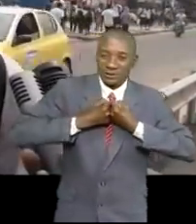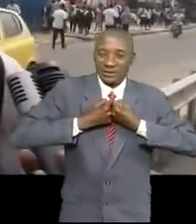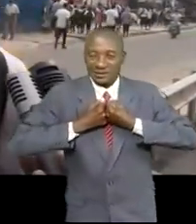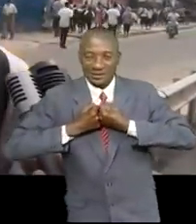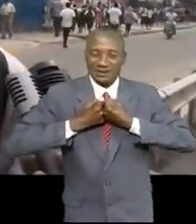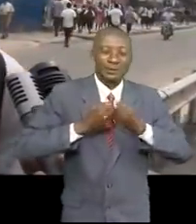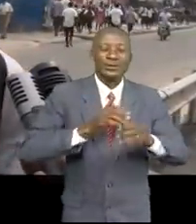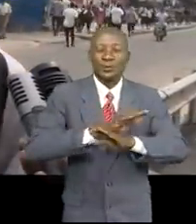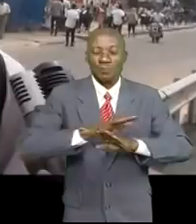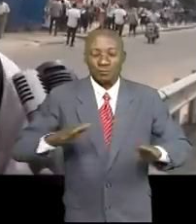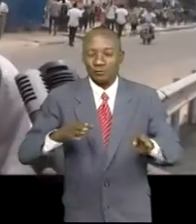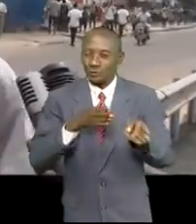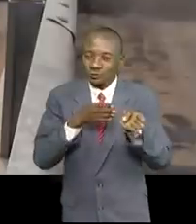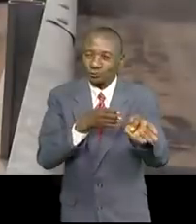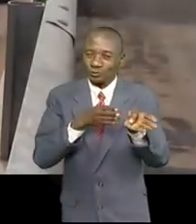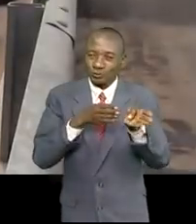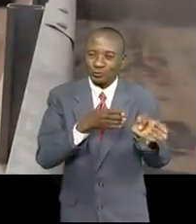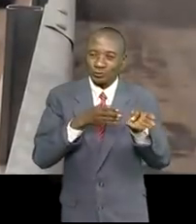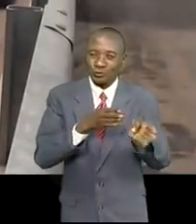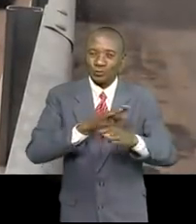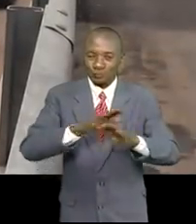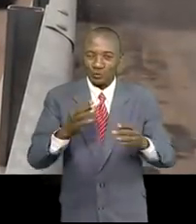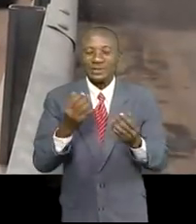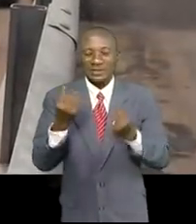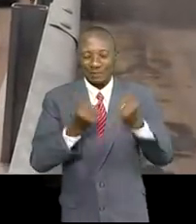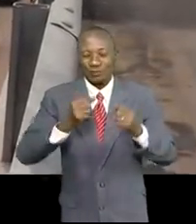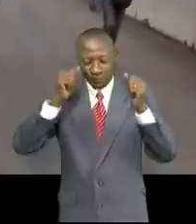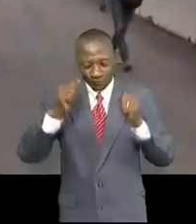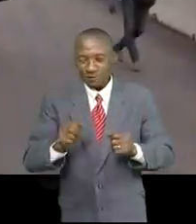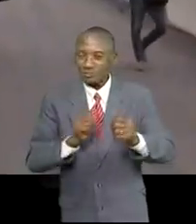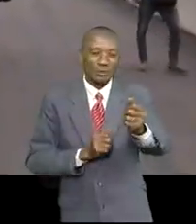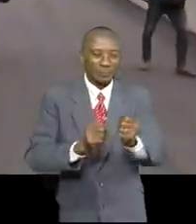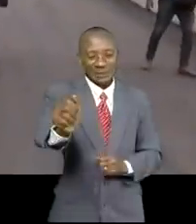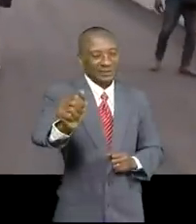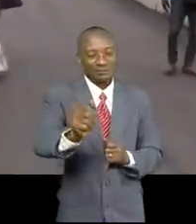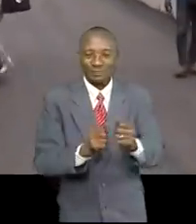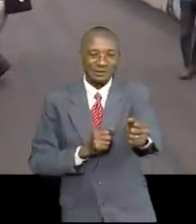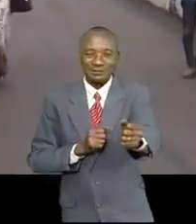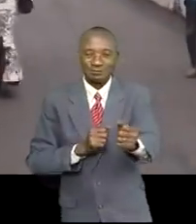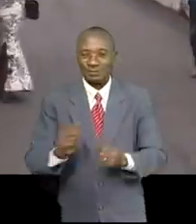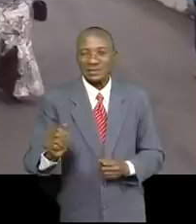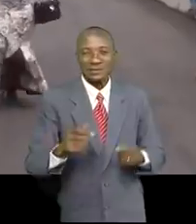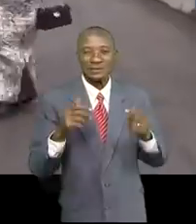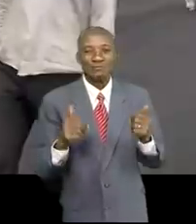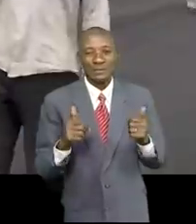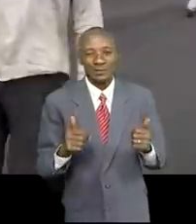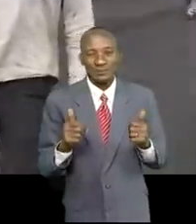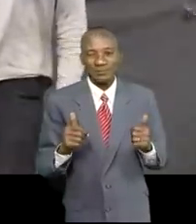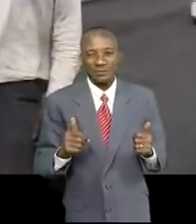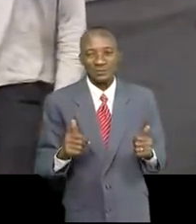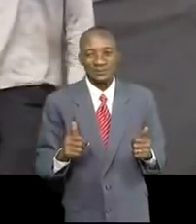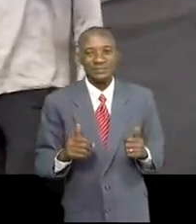pays. Ce sera vraiment une très bonne chose. Surprise agréable pour nos équipes. Le directeur général Victor Ntumba